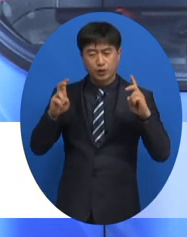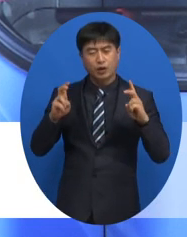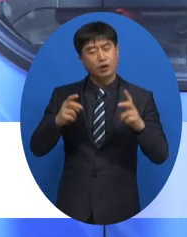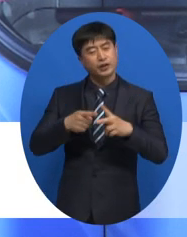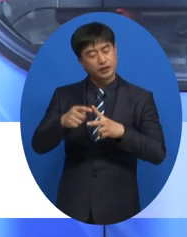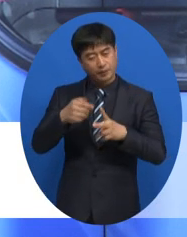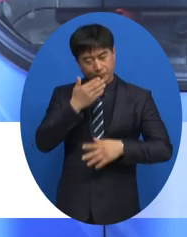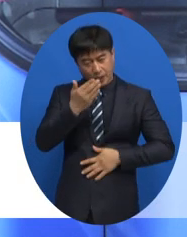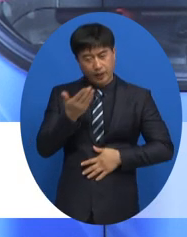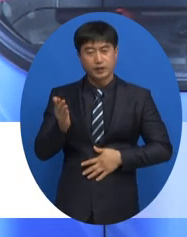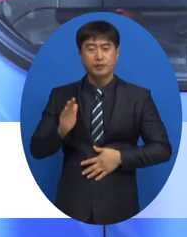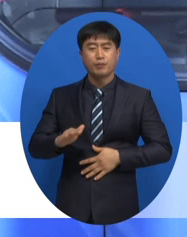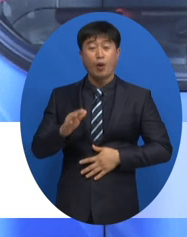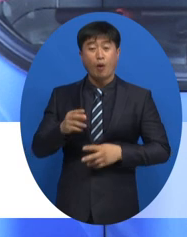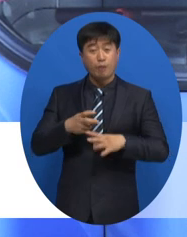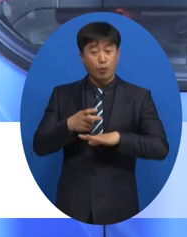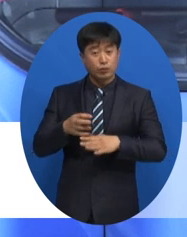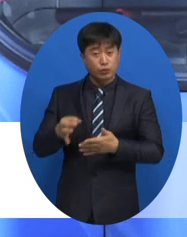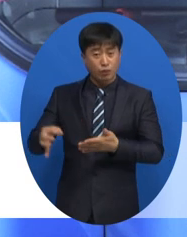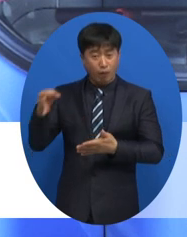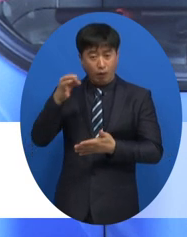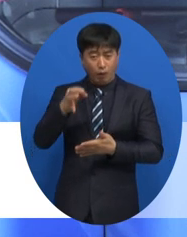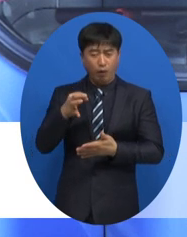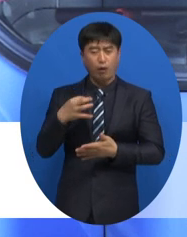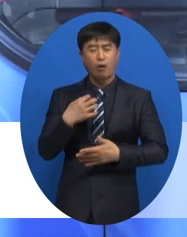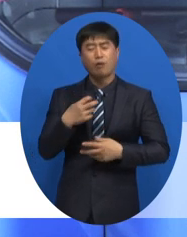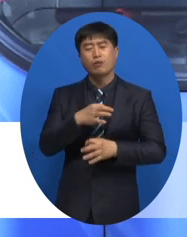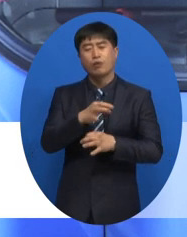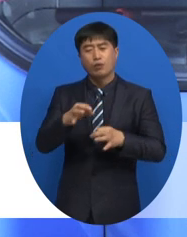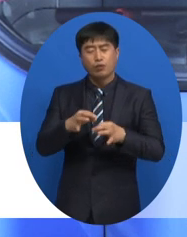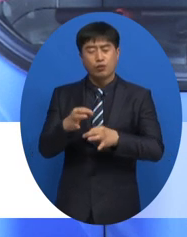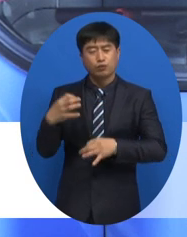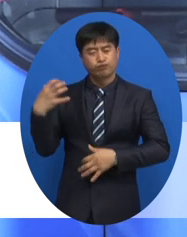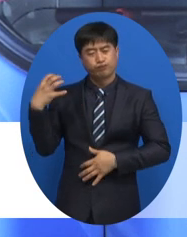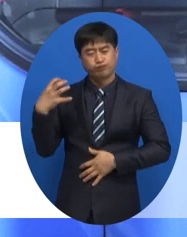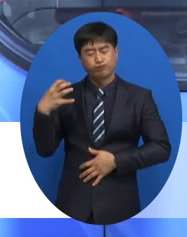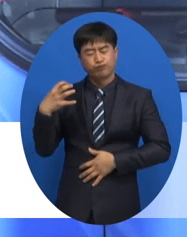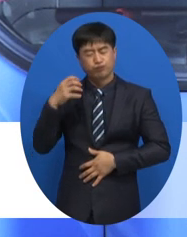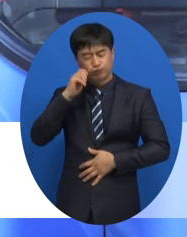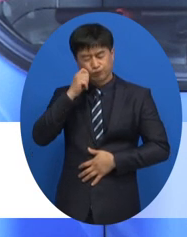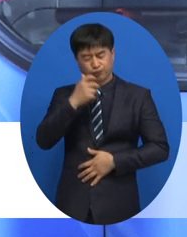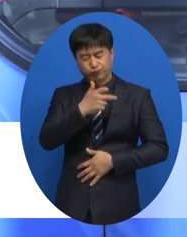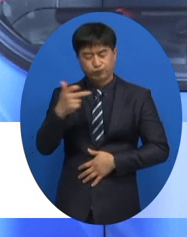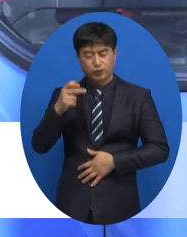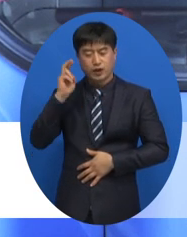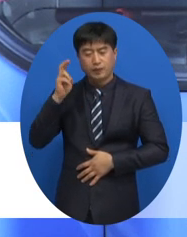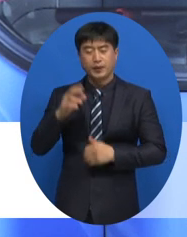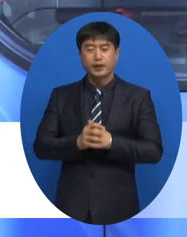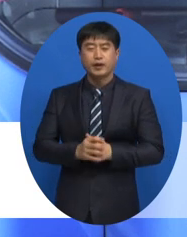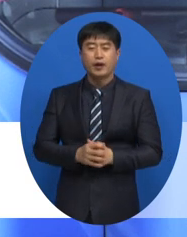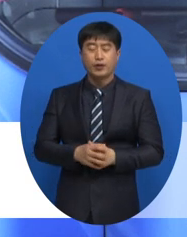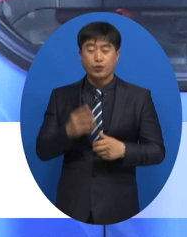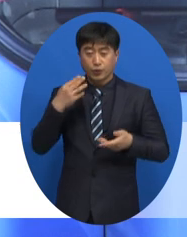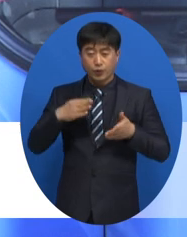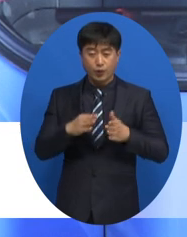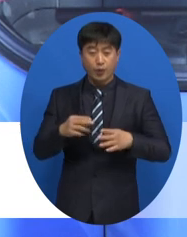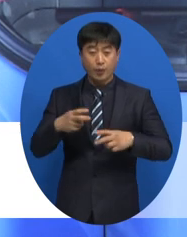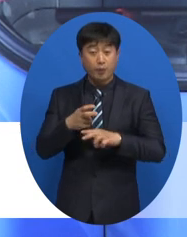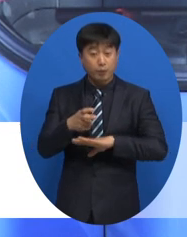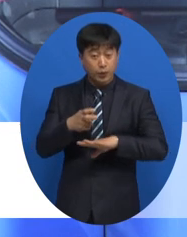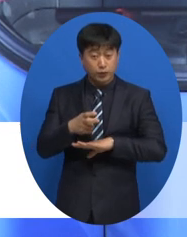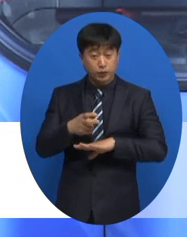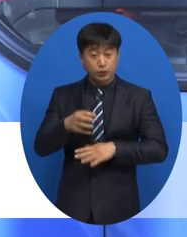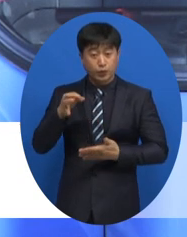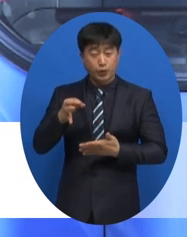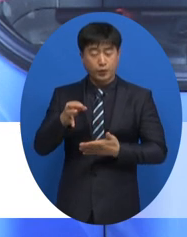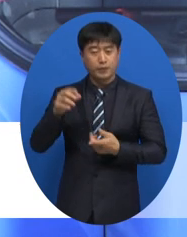버스업계는 이해되지만 버스 요금까지 오르면 도민들의 경제적 어려움은 더 커질 게 분명한데요. 경기도는 버스 요금을